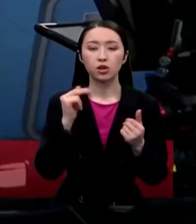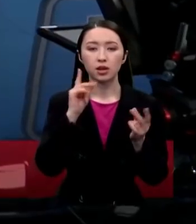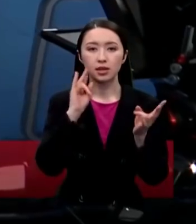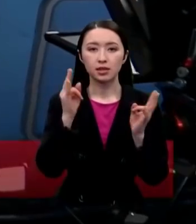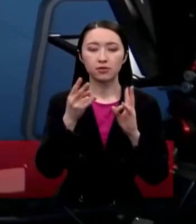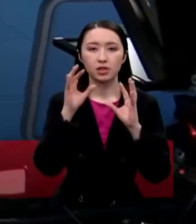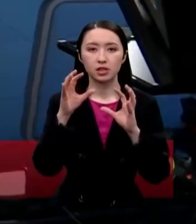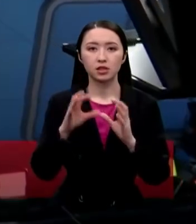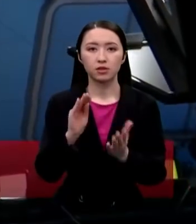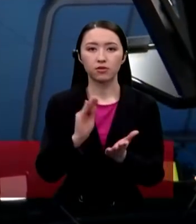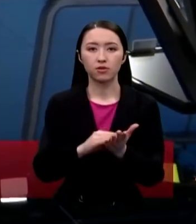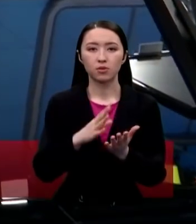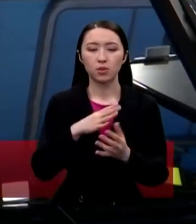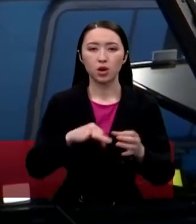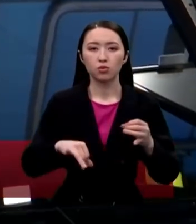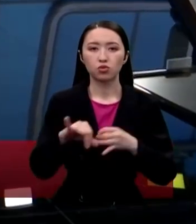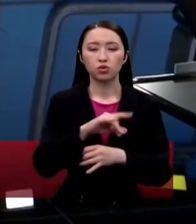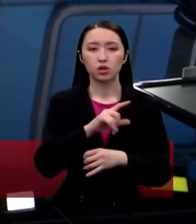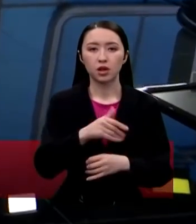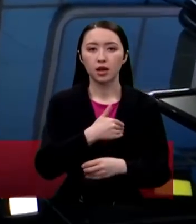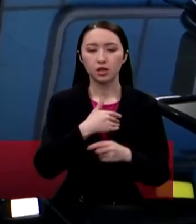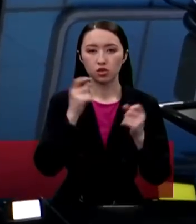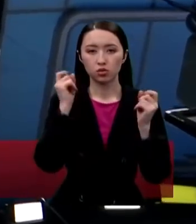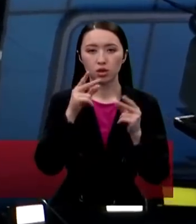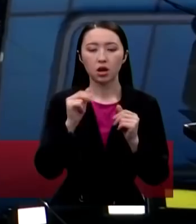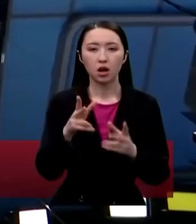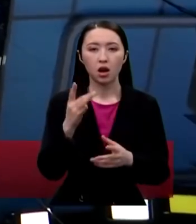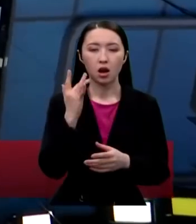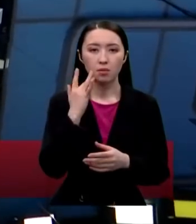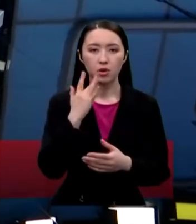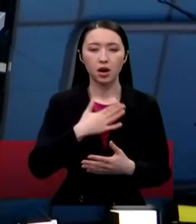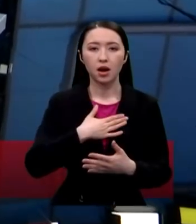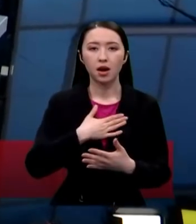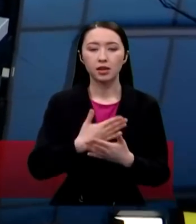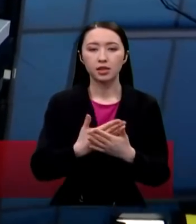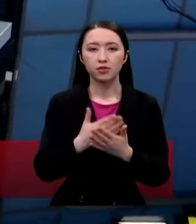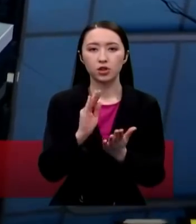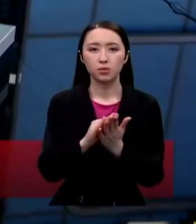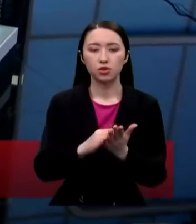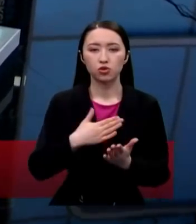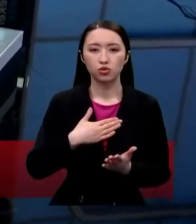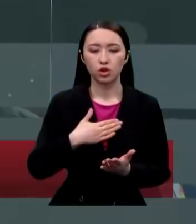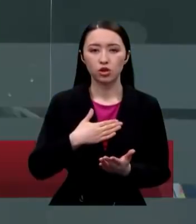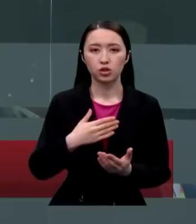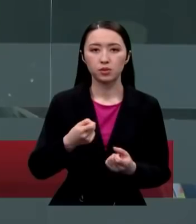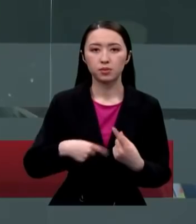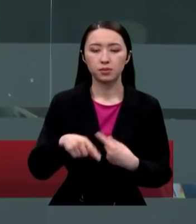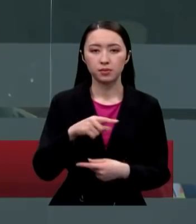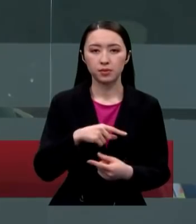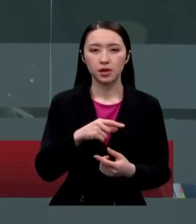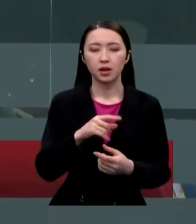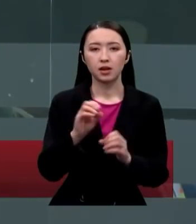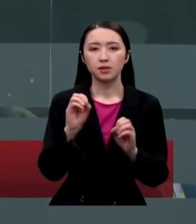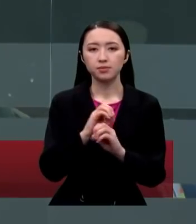выставлен на обсуждение общественности. Хотелось бы узнать, как обычно активно пишут наши предприниматели, комментируют, и есть ли уже